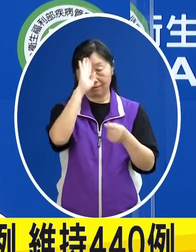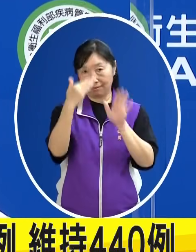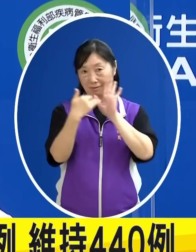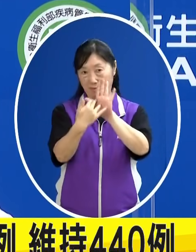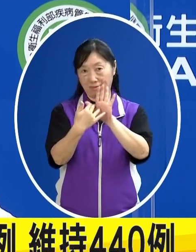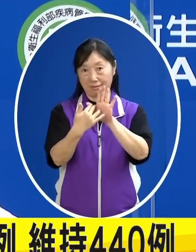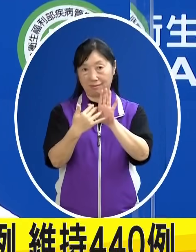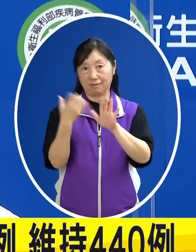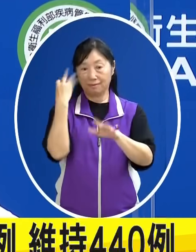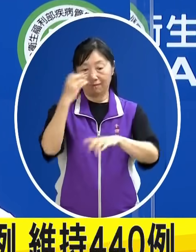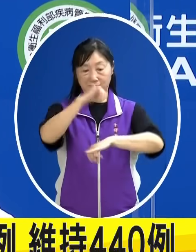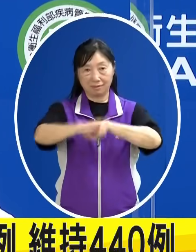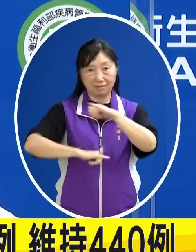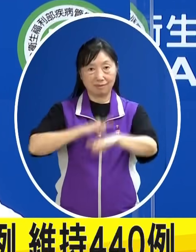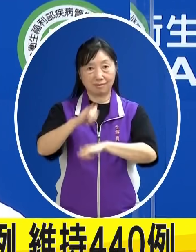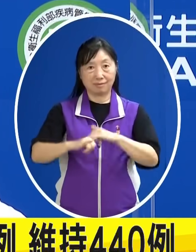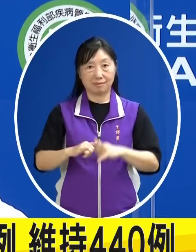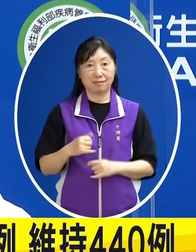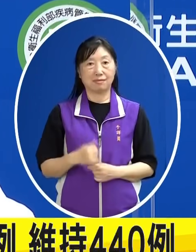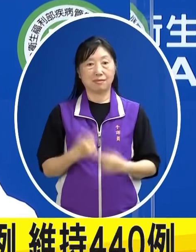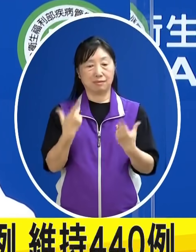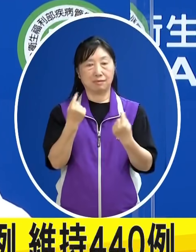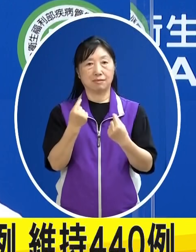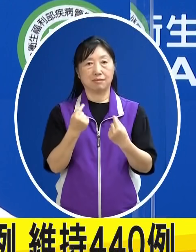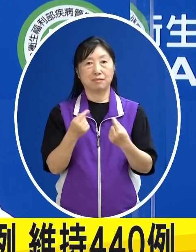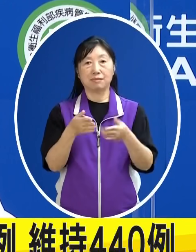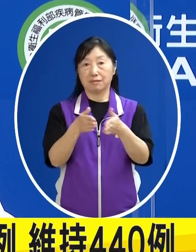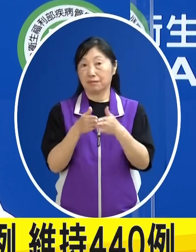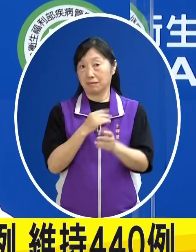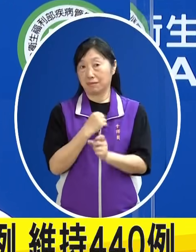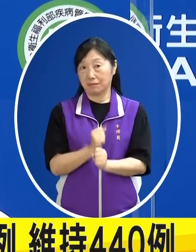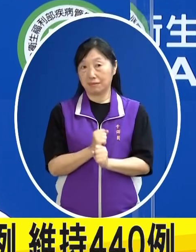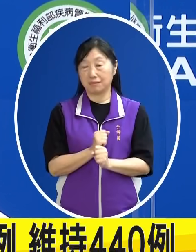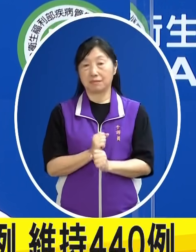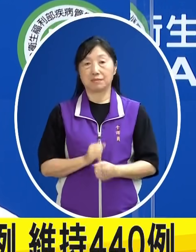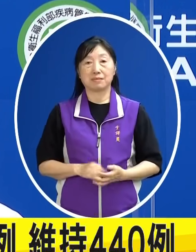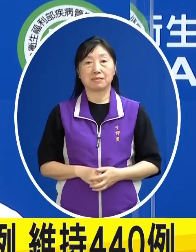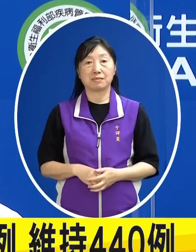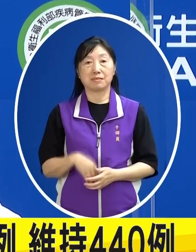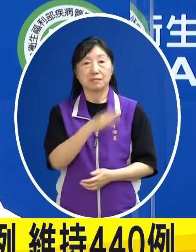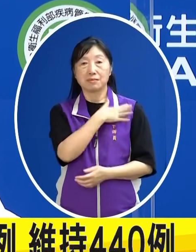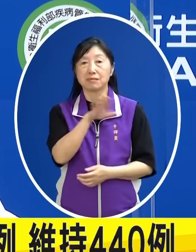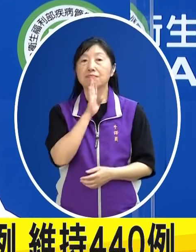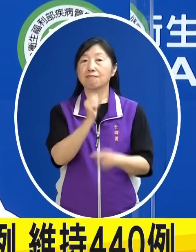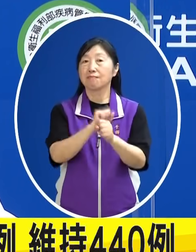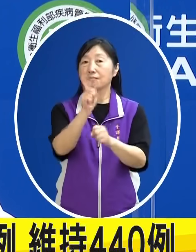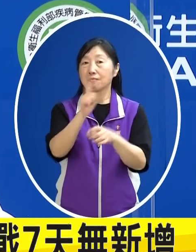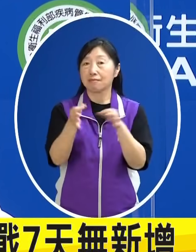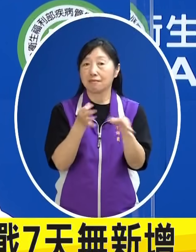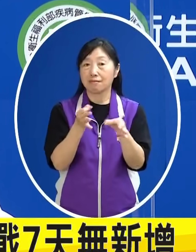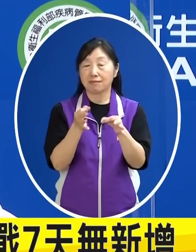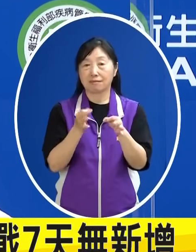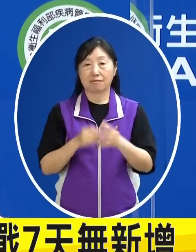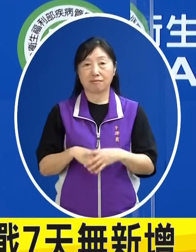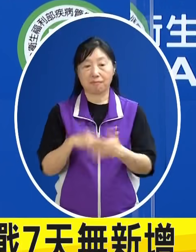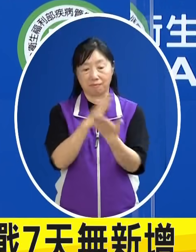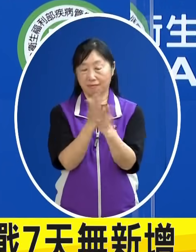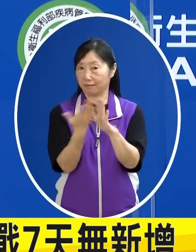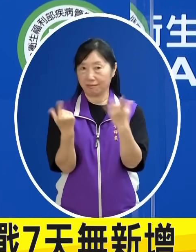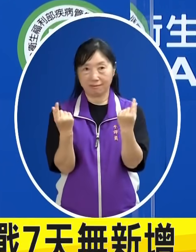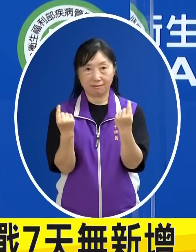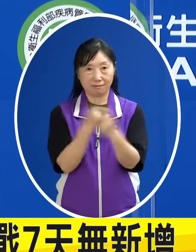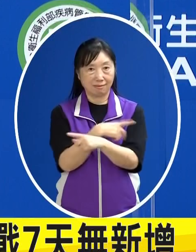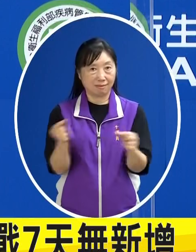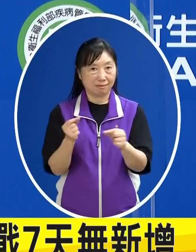新生活，哈，基本上还是要特别的讲哈，是全部的行业，哈，没有这个行业别都是一